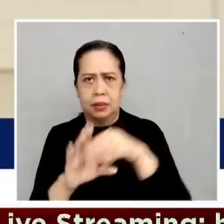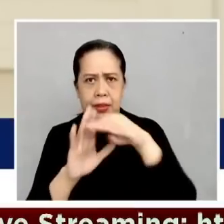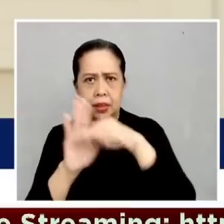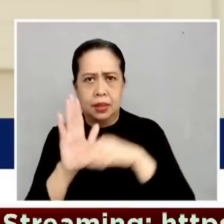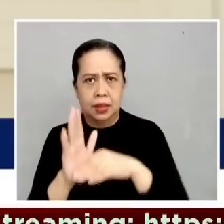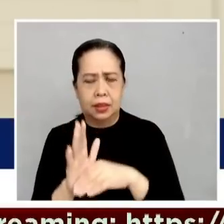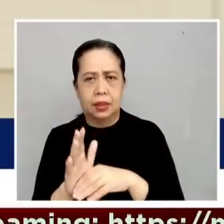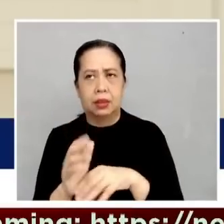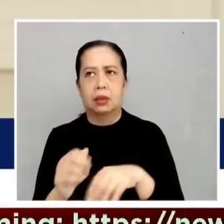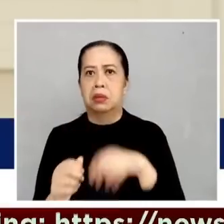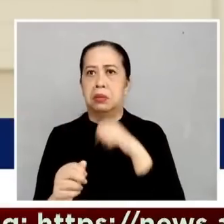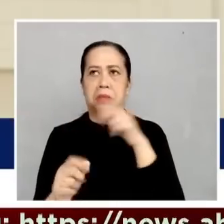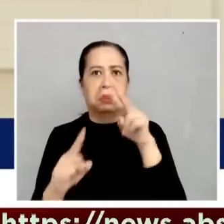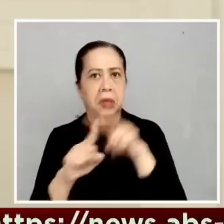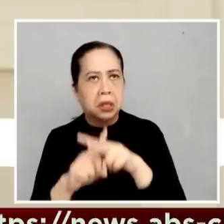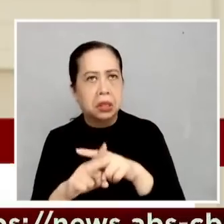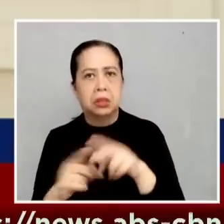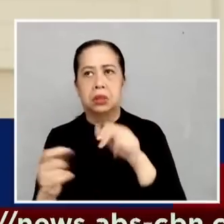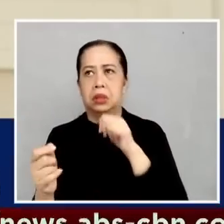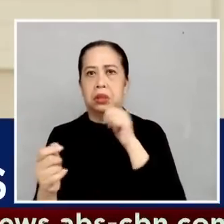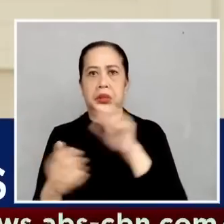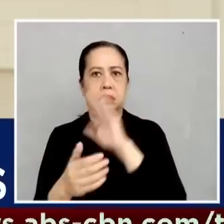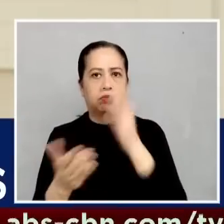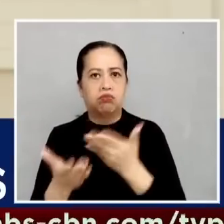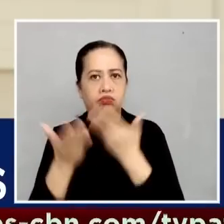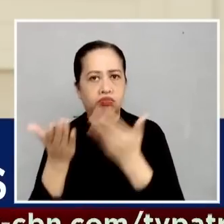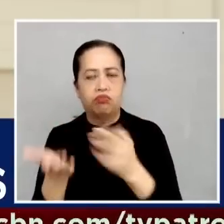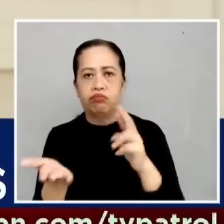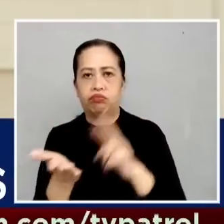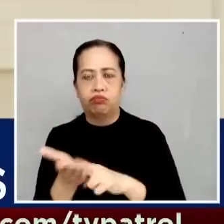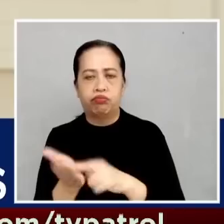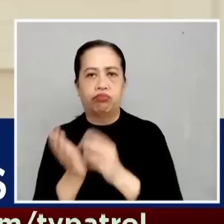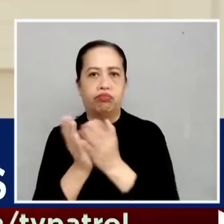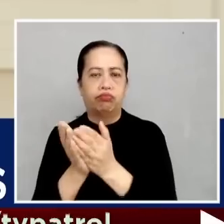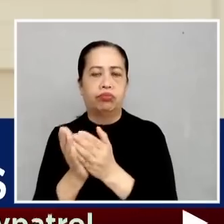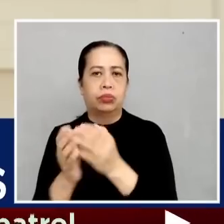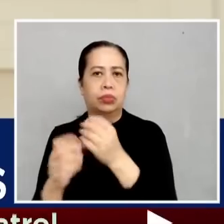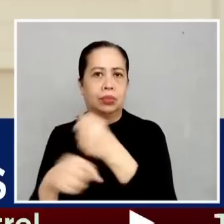neither an applicant nor a registered shipyard na